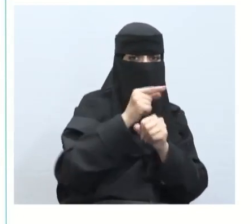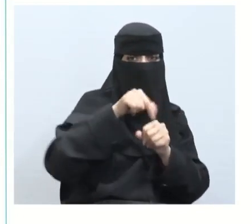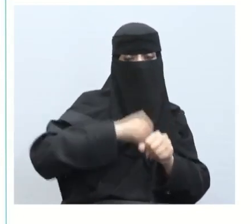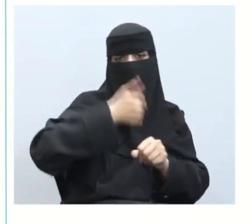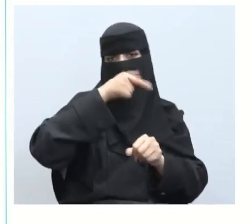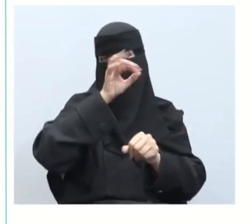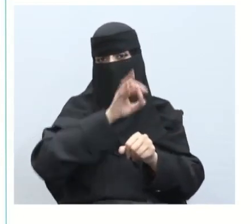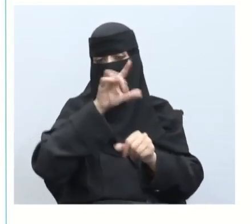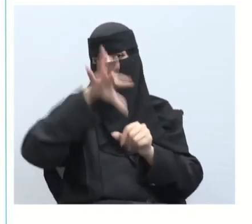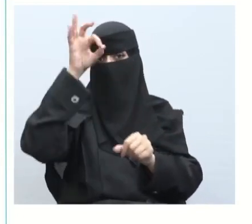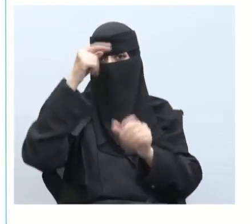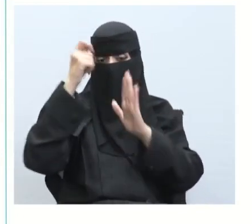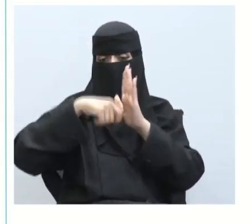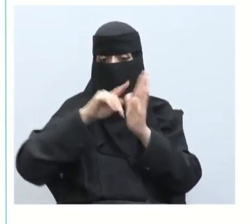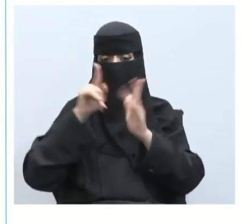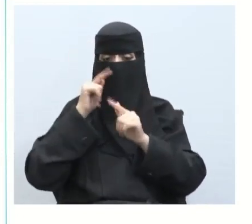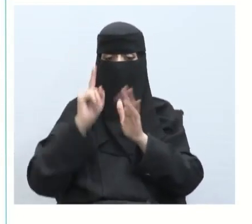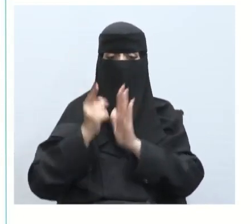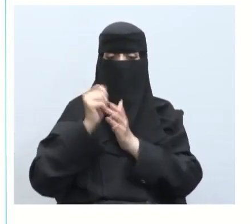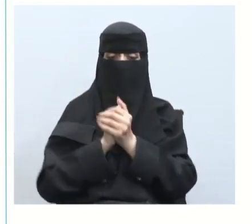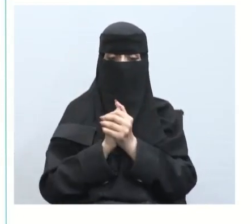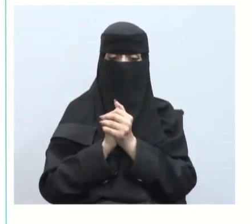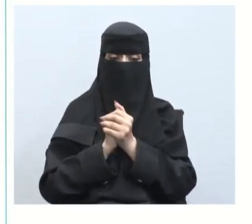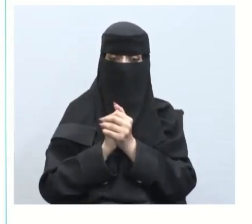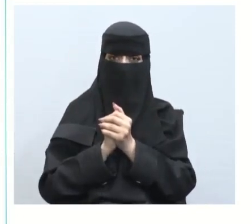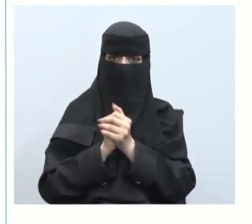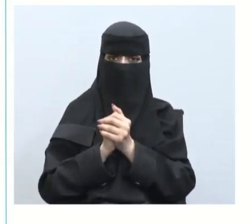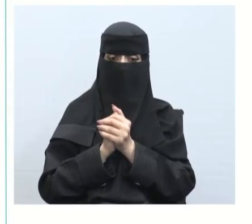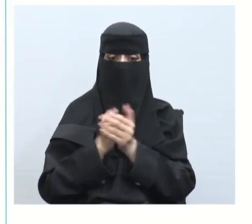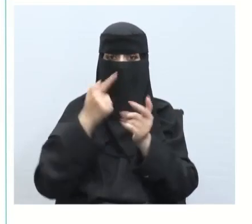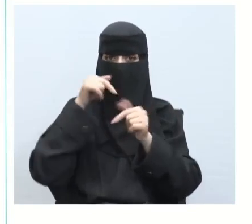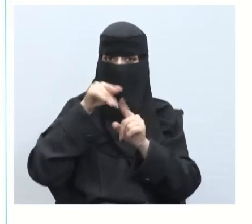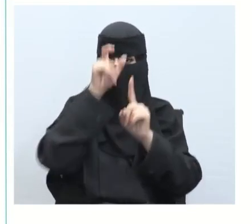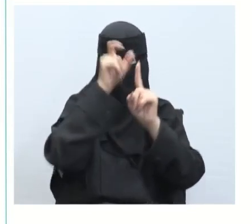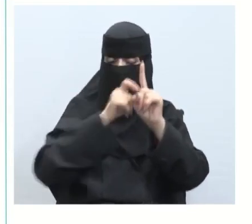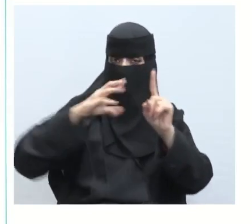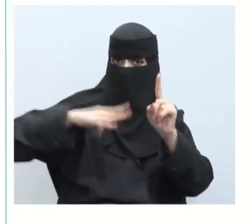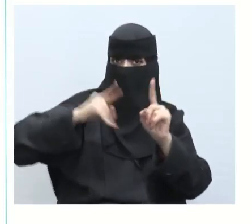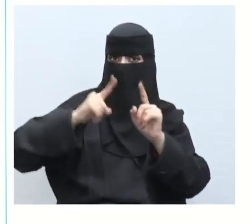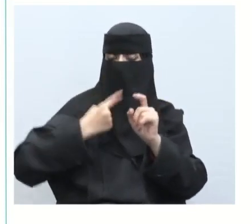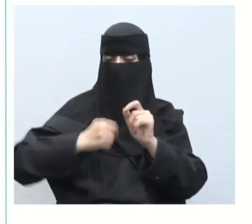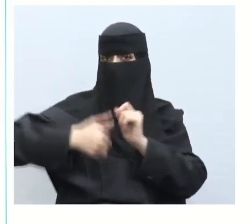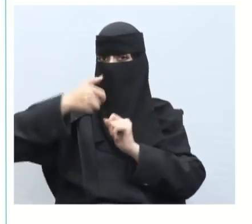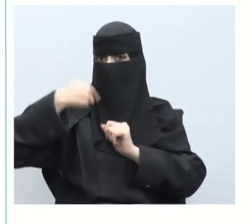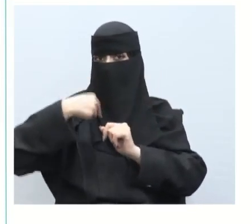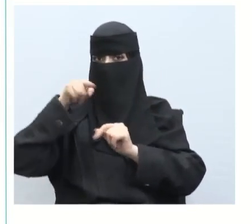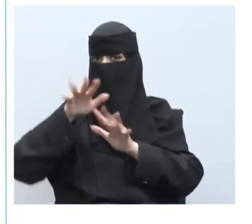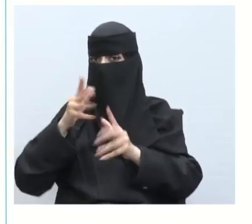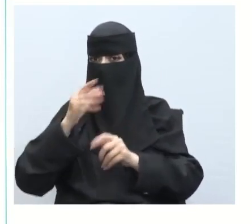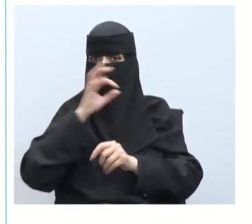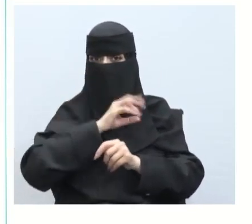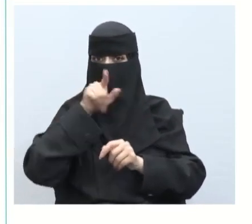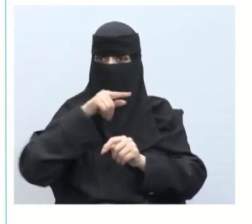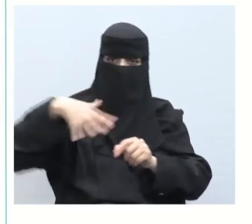ان يكون لديهم مصلحه العمل مقدمه على مصلحه الشخصيه اذا مدير حينما يفضل او يقدم مصلحه الشخصيه بالتاكيد